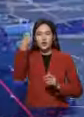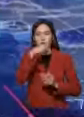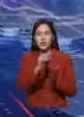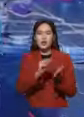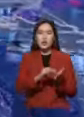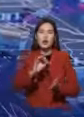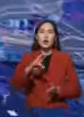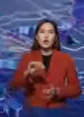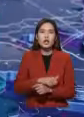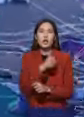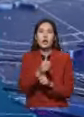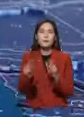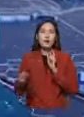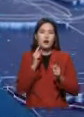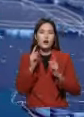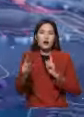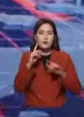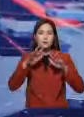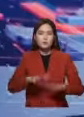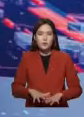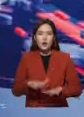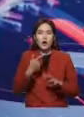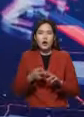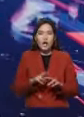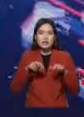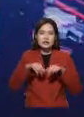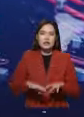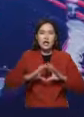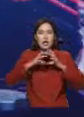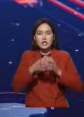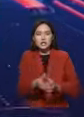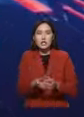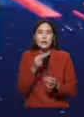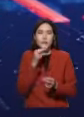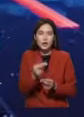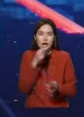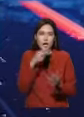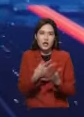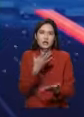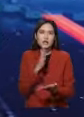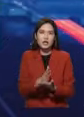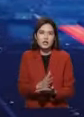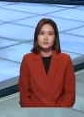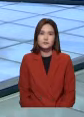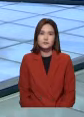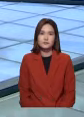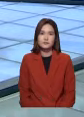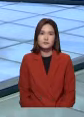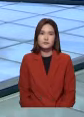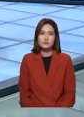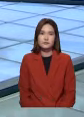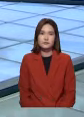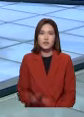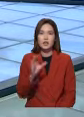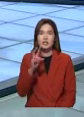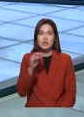бас конференциясының бұл шешімдері қазақ мәдениетінің дүниежүзінде дәріптелуіне септігін тигізері сөзсіз. Сенат